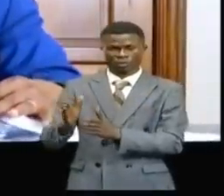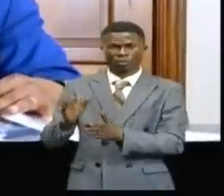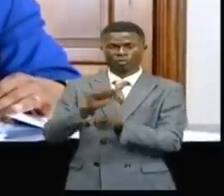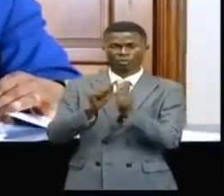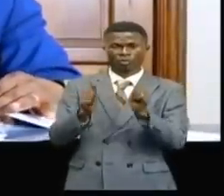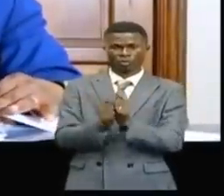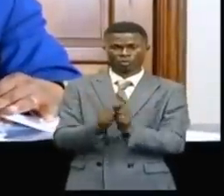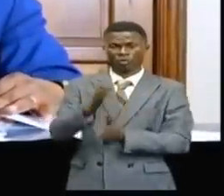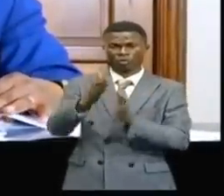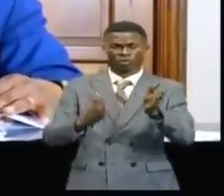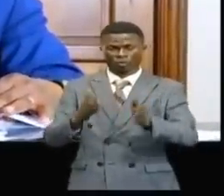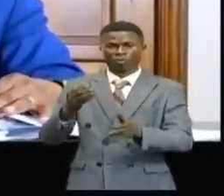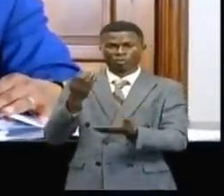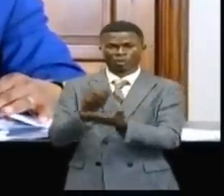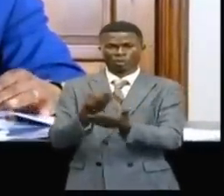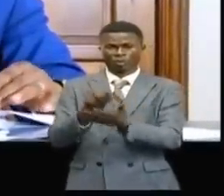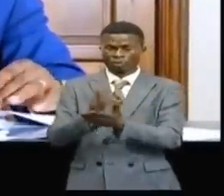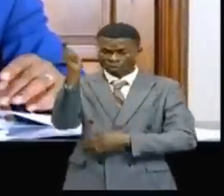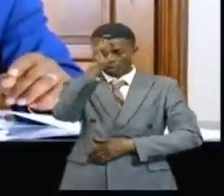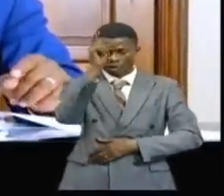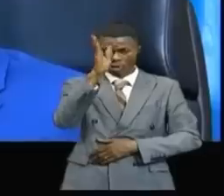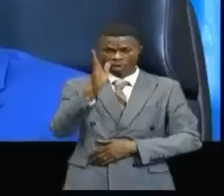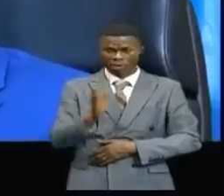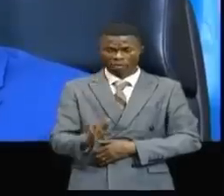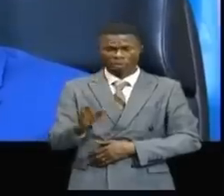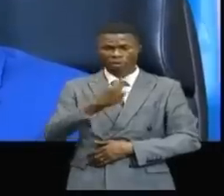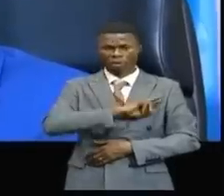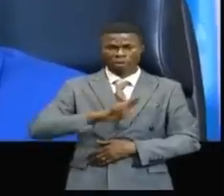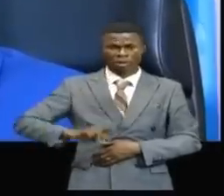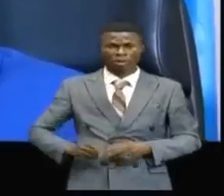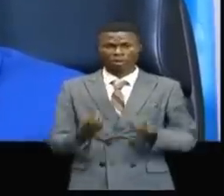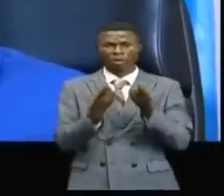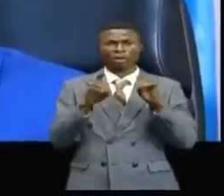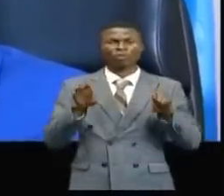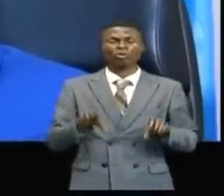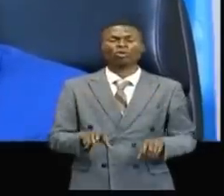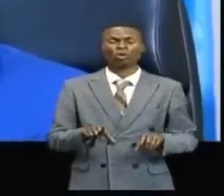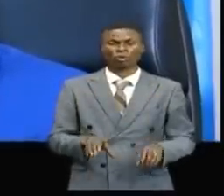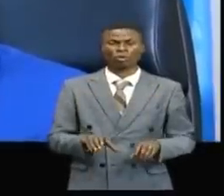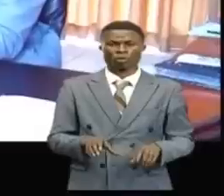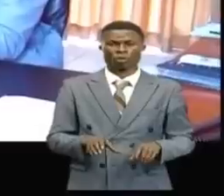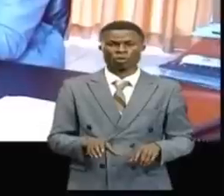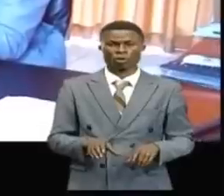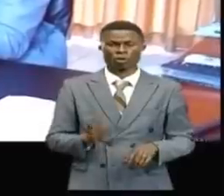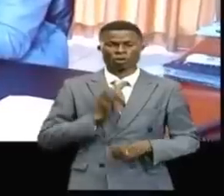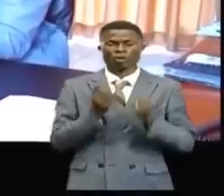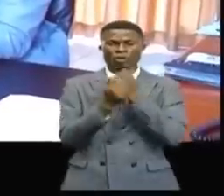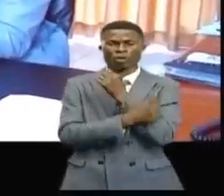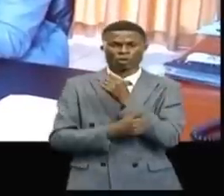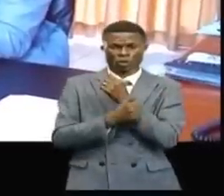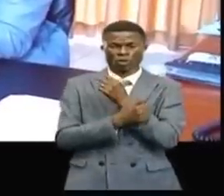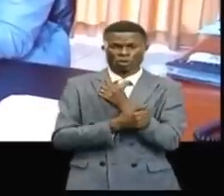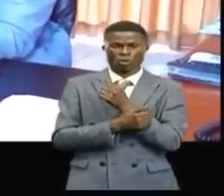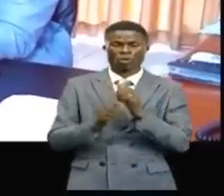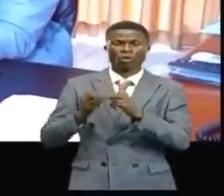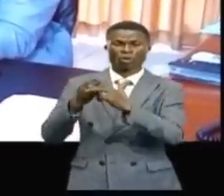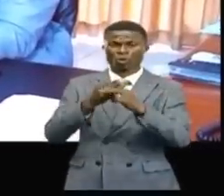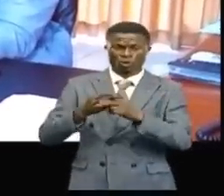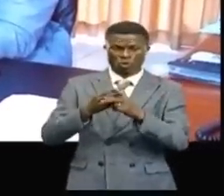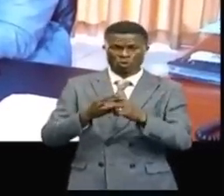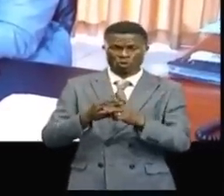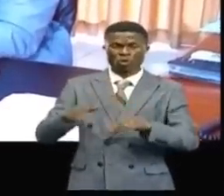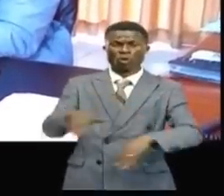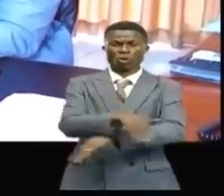de capitaux et financement du terrorisme de la République démocratique du Congo. Notre pays étant sous surveillance